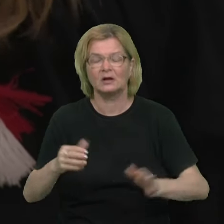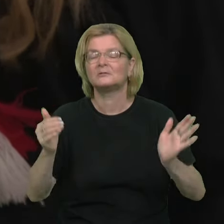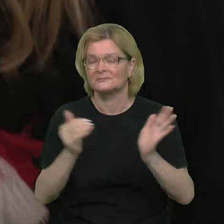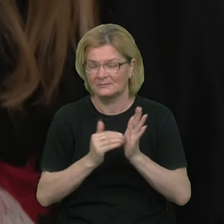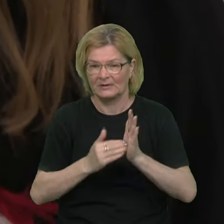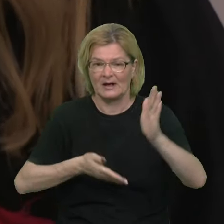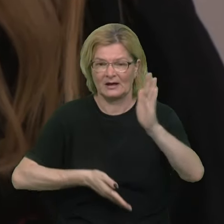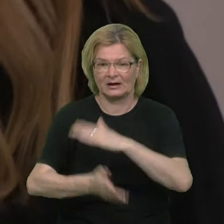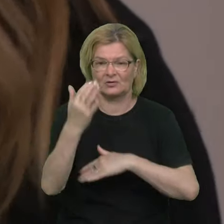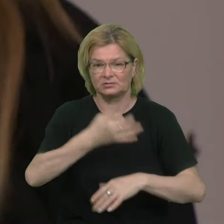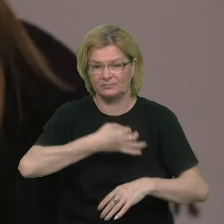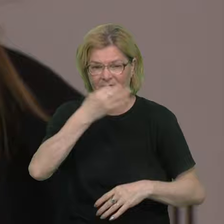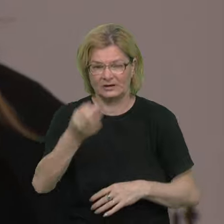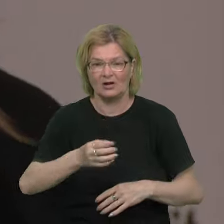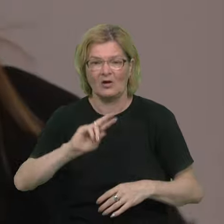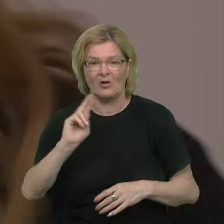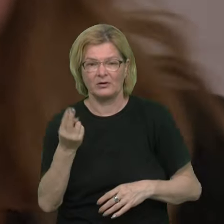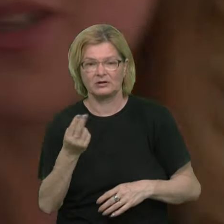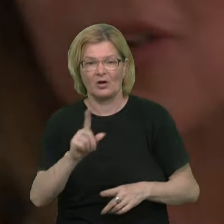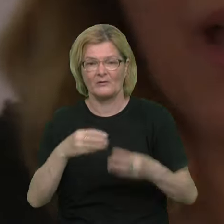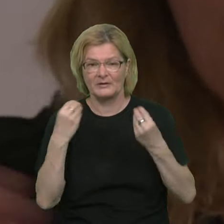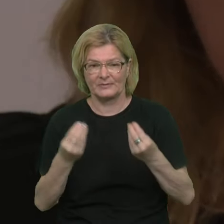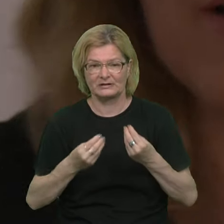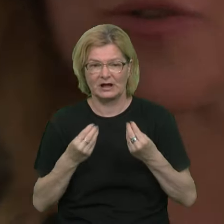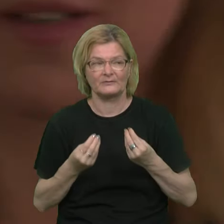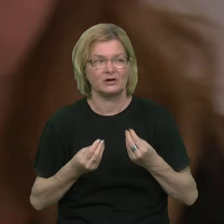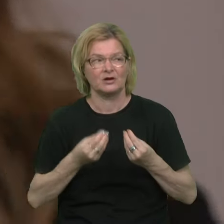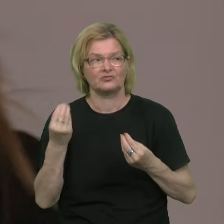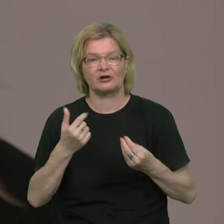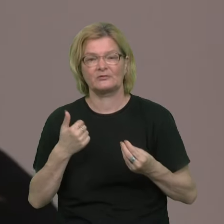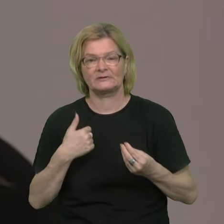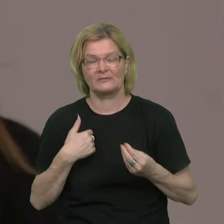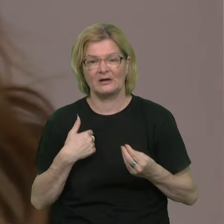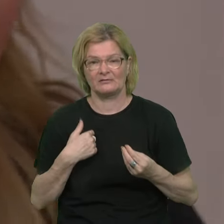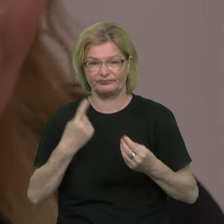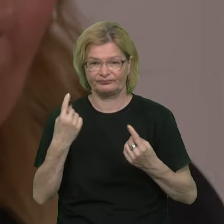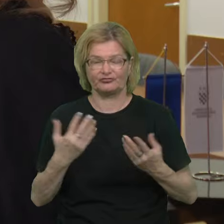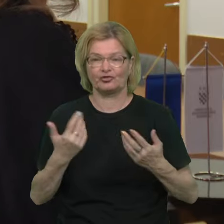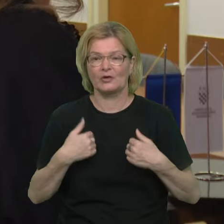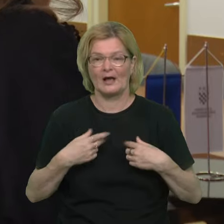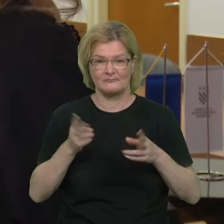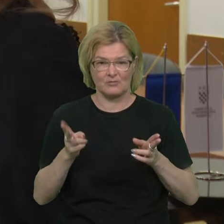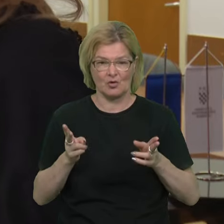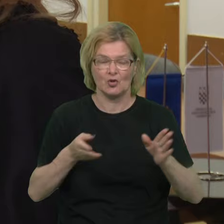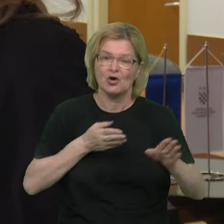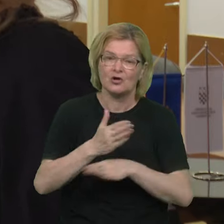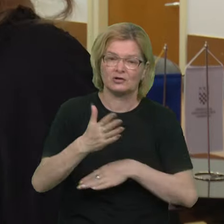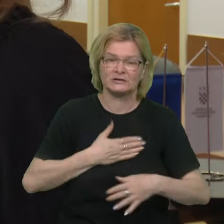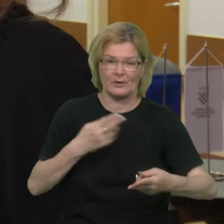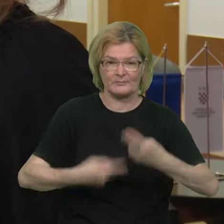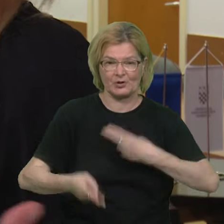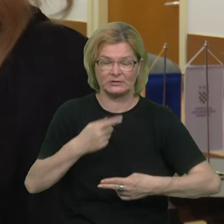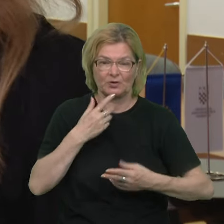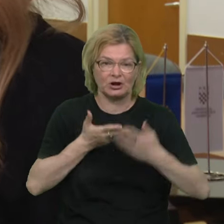svojem projektu, nužno treba krenuti od pitanja obrađenih na ovom predavanju. Po čemu sam ja različita? Šta ja mogu